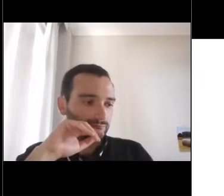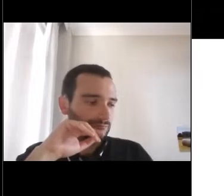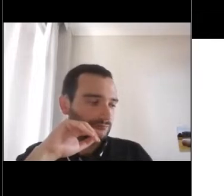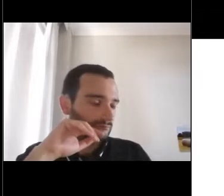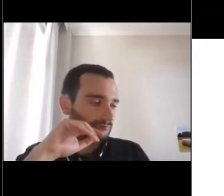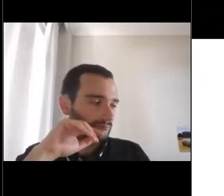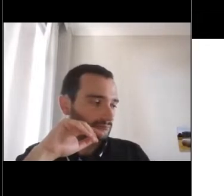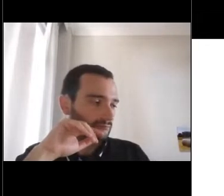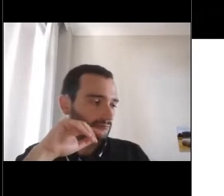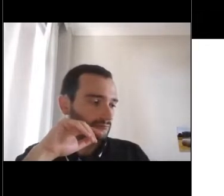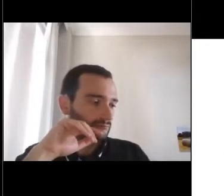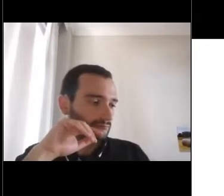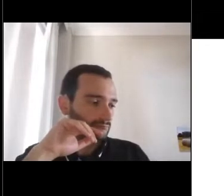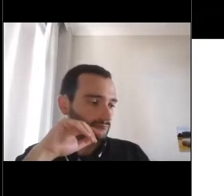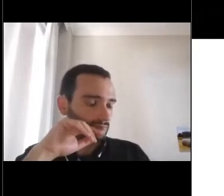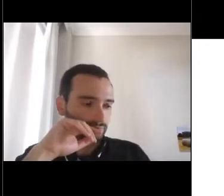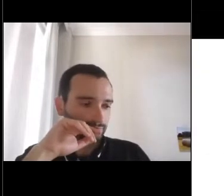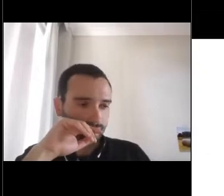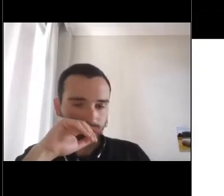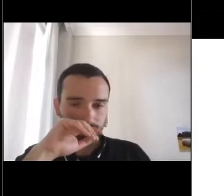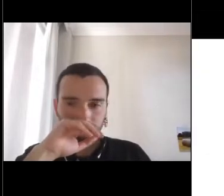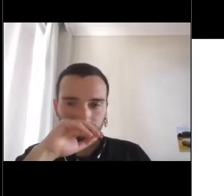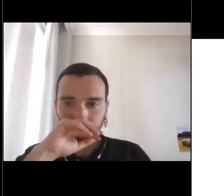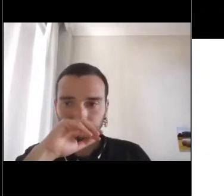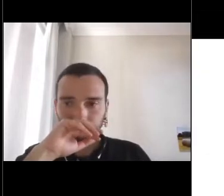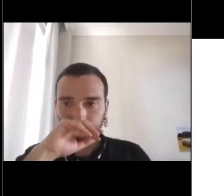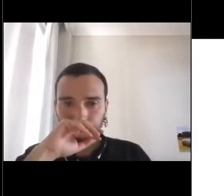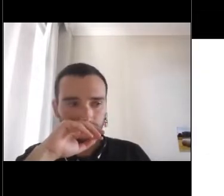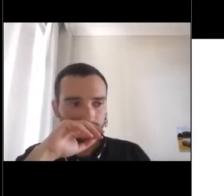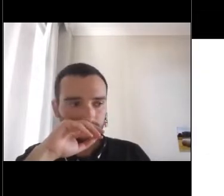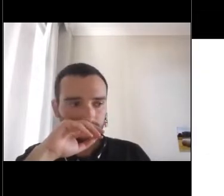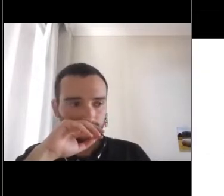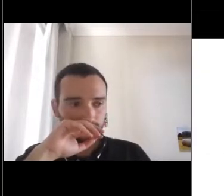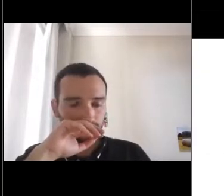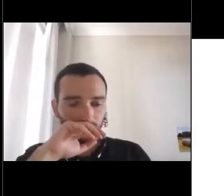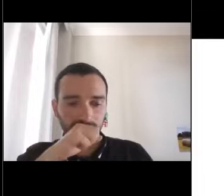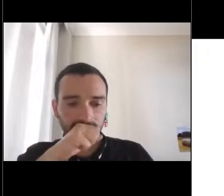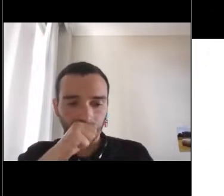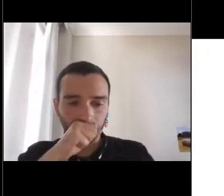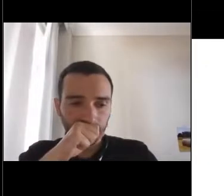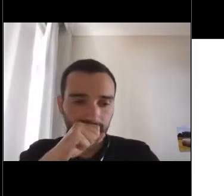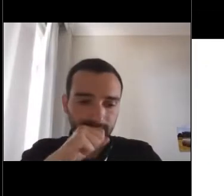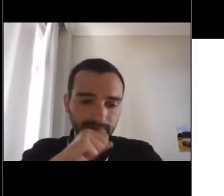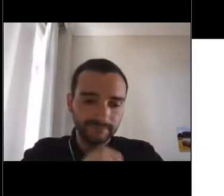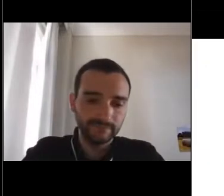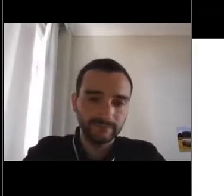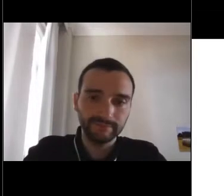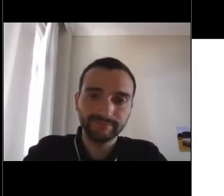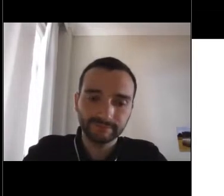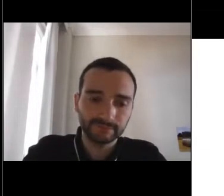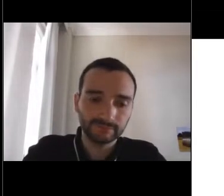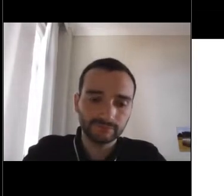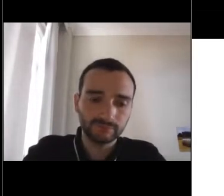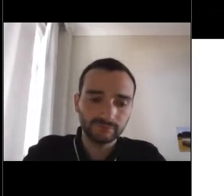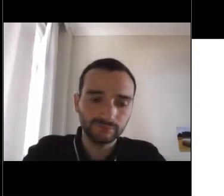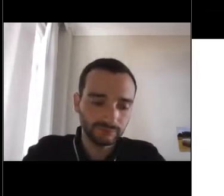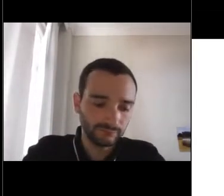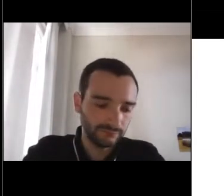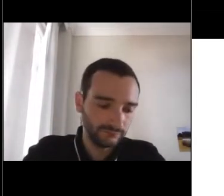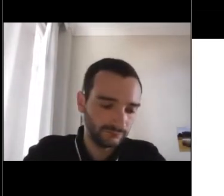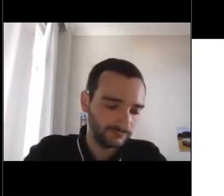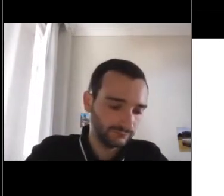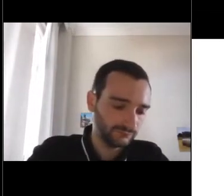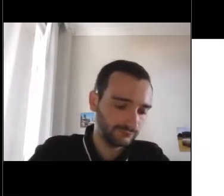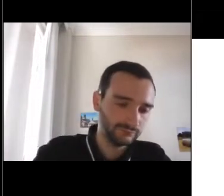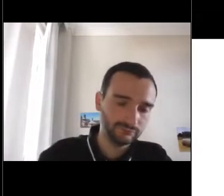edifici esistenti che sono sottoposti a quella che è chiamata una ristrutturazione importante continuando allora come ho